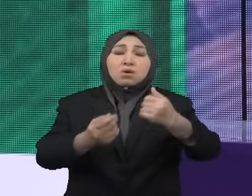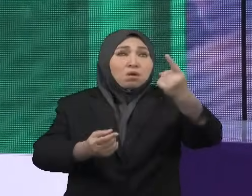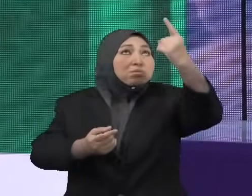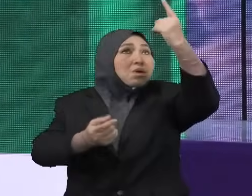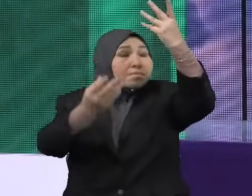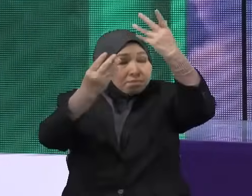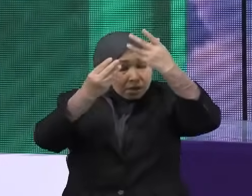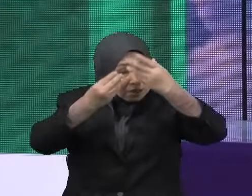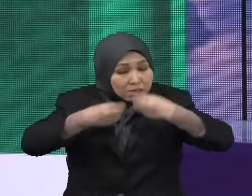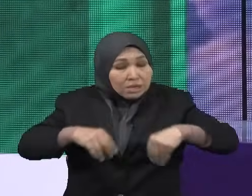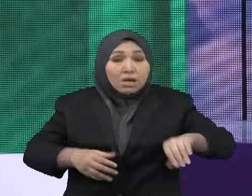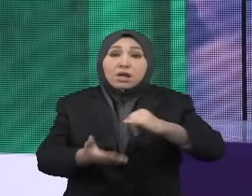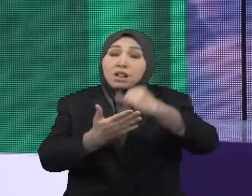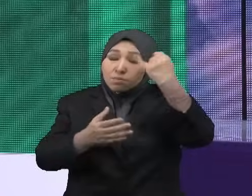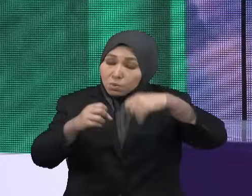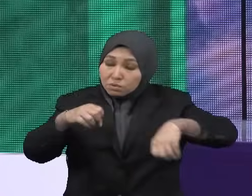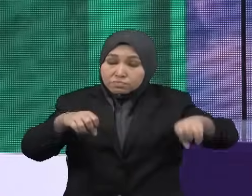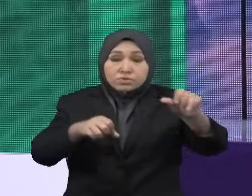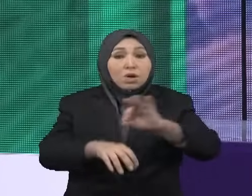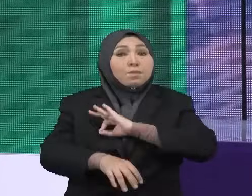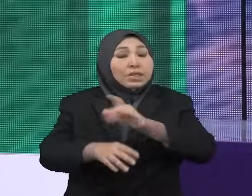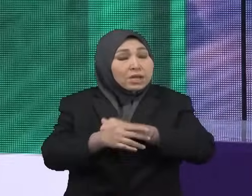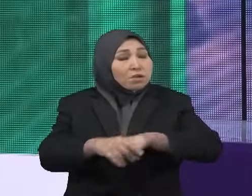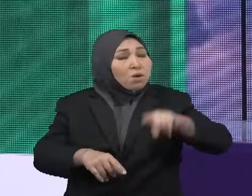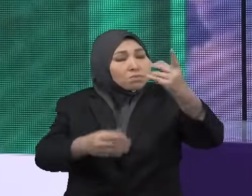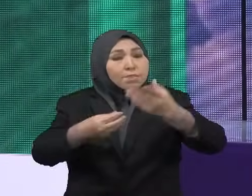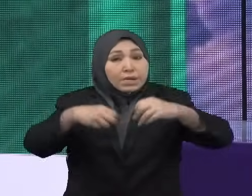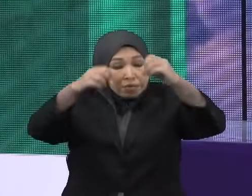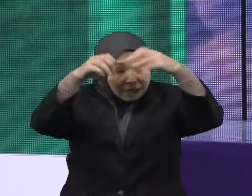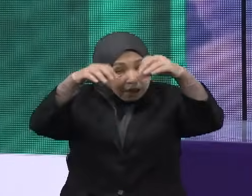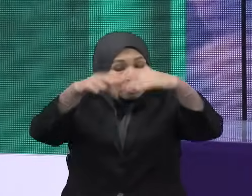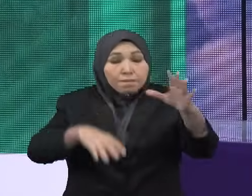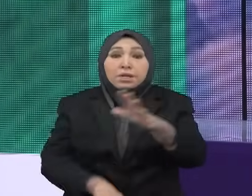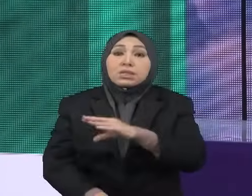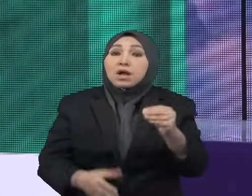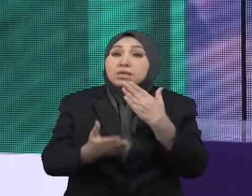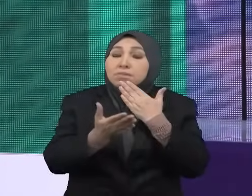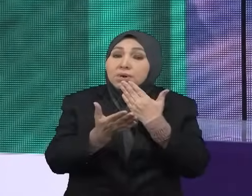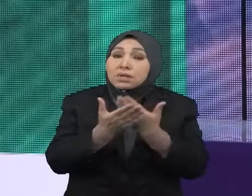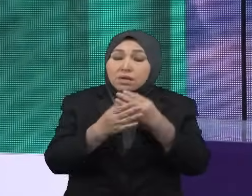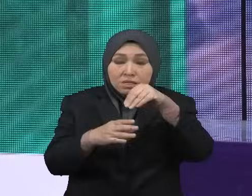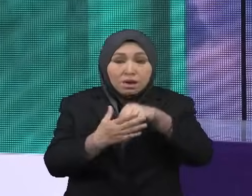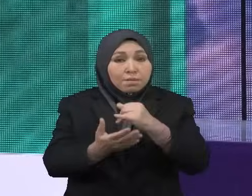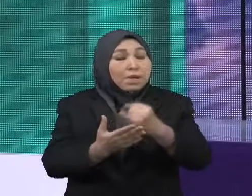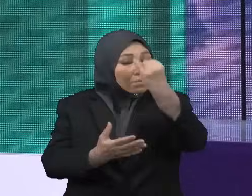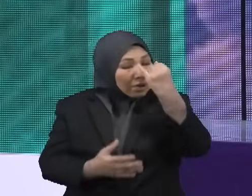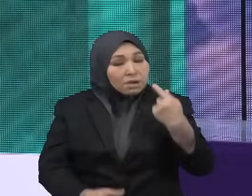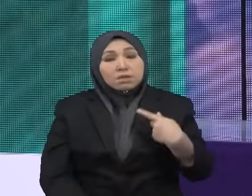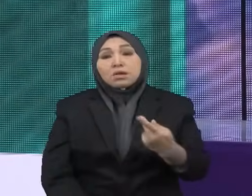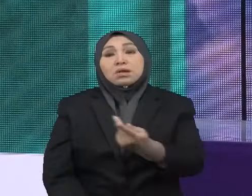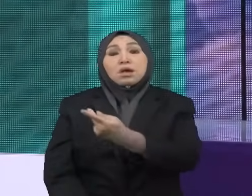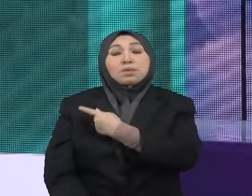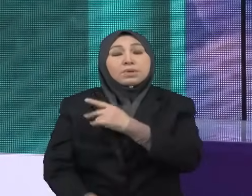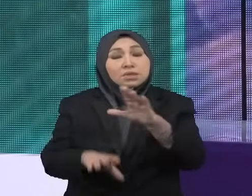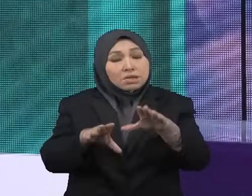ilmu penuh hikmah pada kita pada hari ini dengan doa subhanakala ilmalana illa ma 'allamtana innaka antal alimul